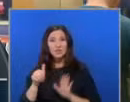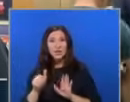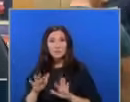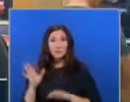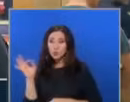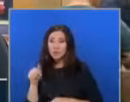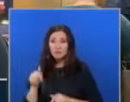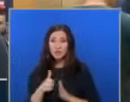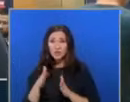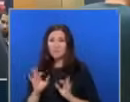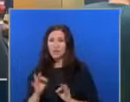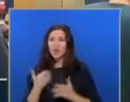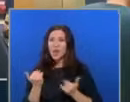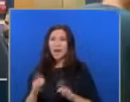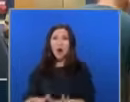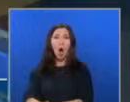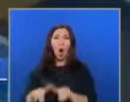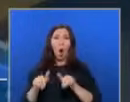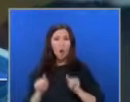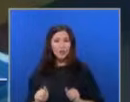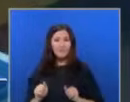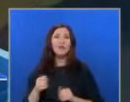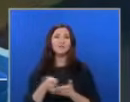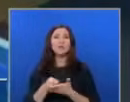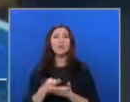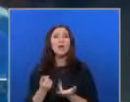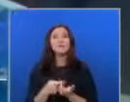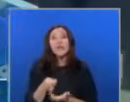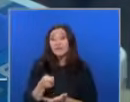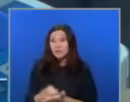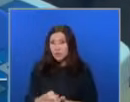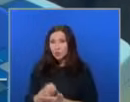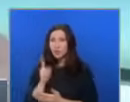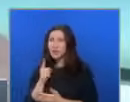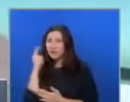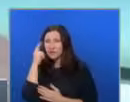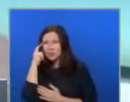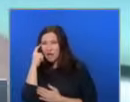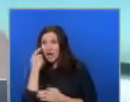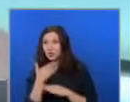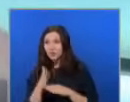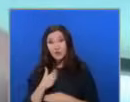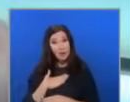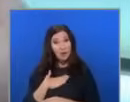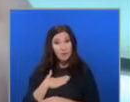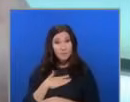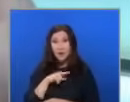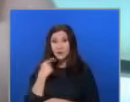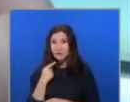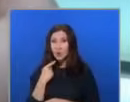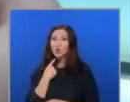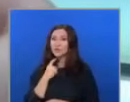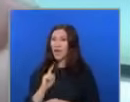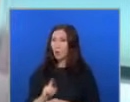този етап, така че нямаме отлив на инвеститори. Всеки инвеститор обаче трябва да знае, че винаги съществува риск